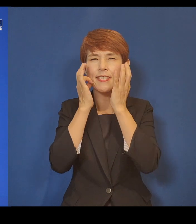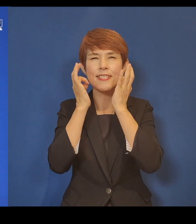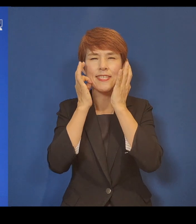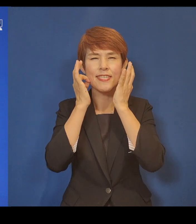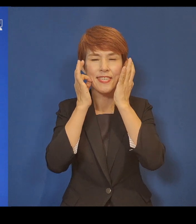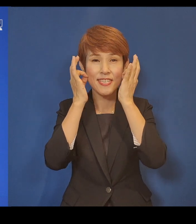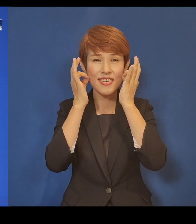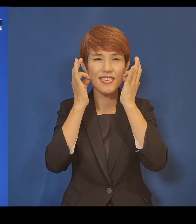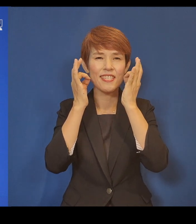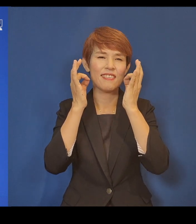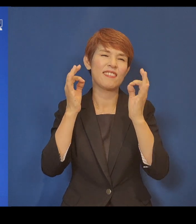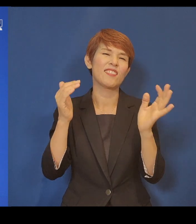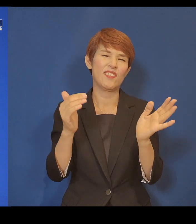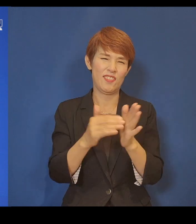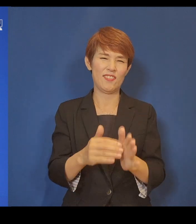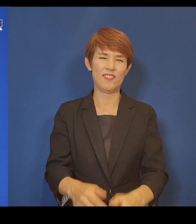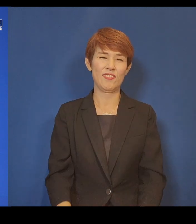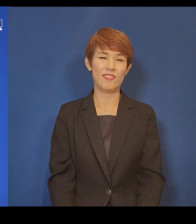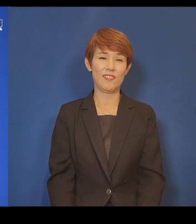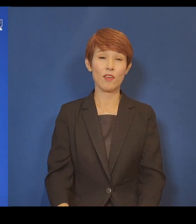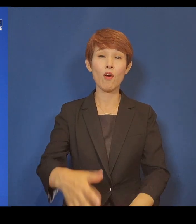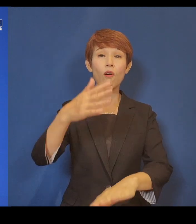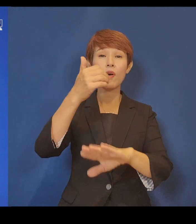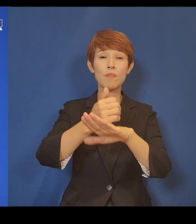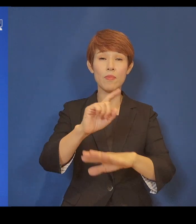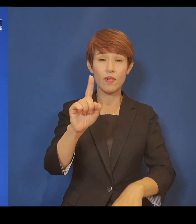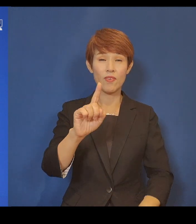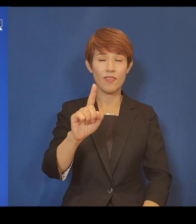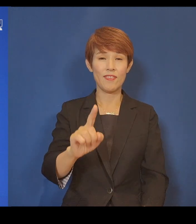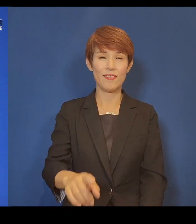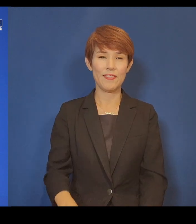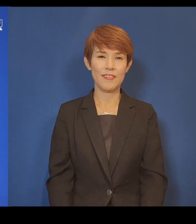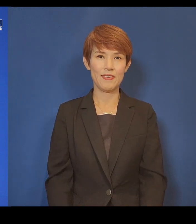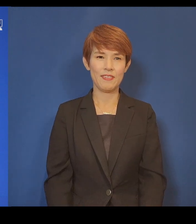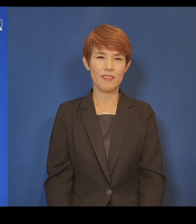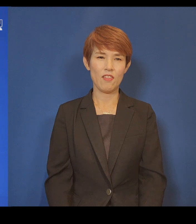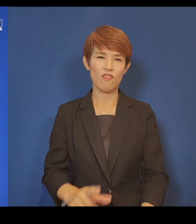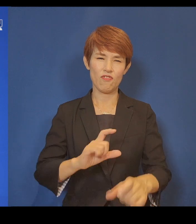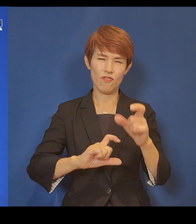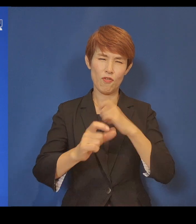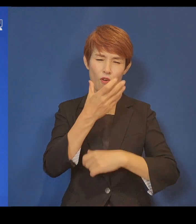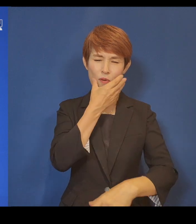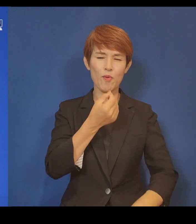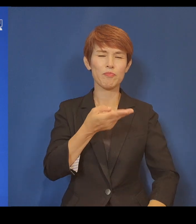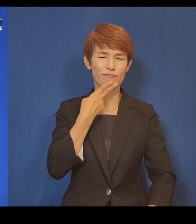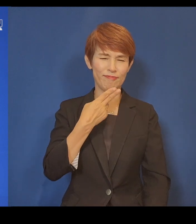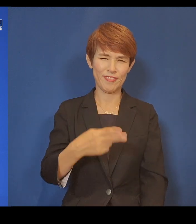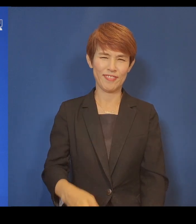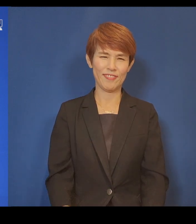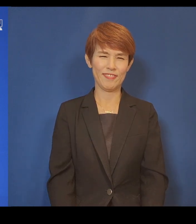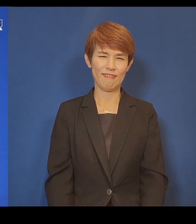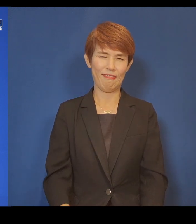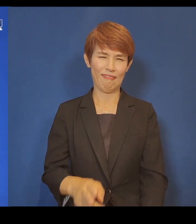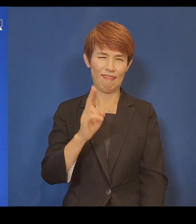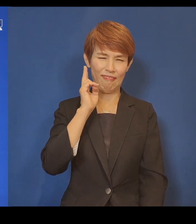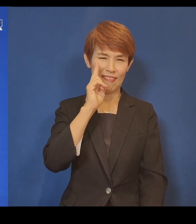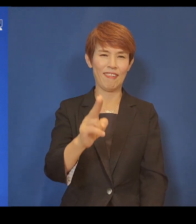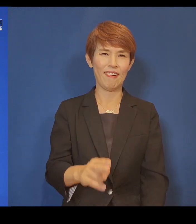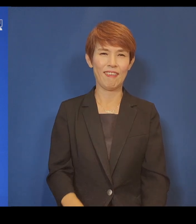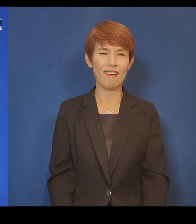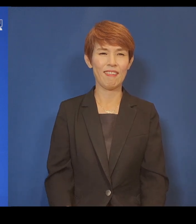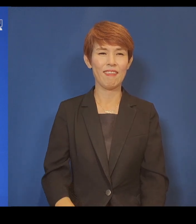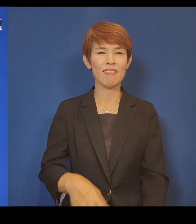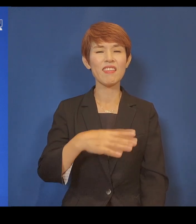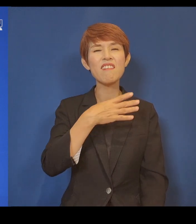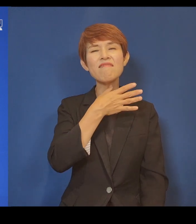하려고 애써버렸어요. 그 결과가 뭐예요? 더 박복해졌어요. 이보다 박복할 수는 없어.